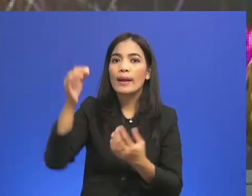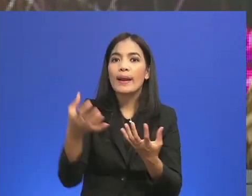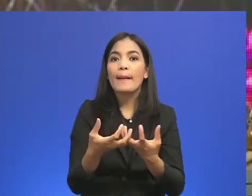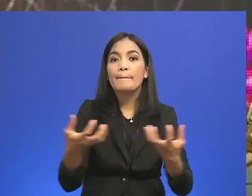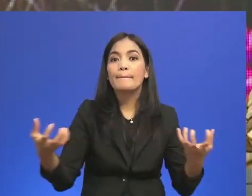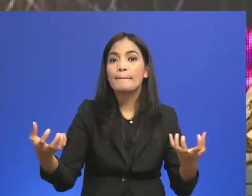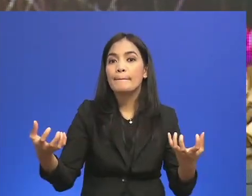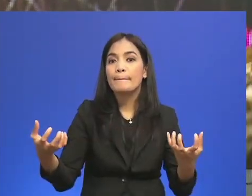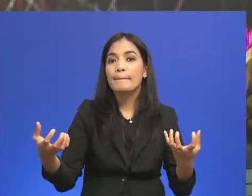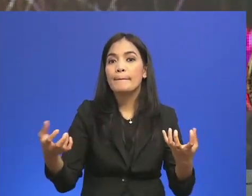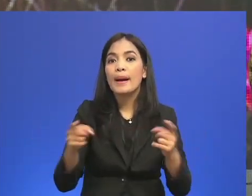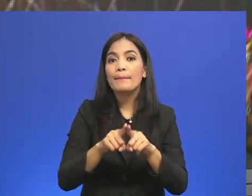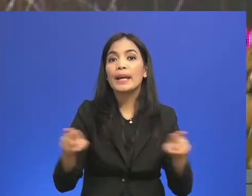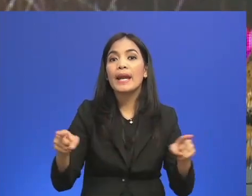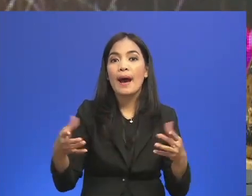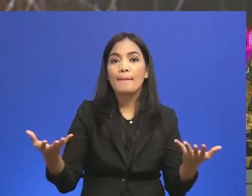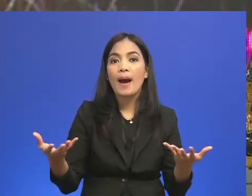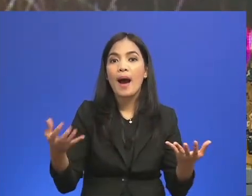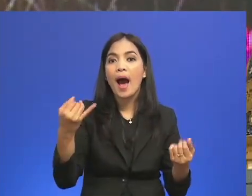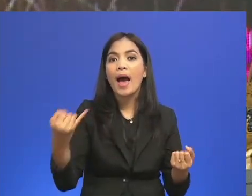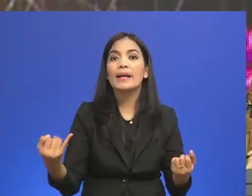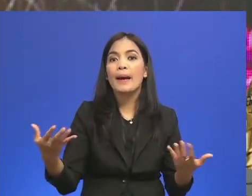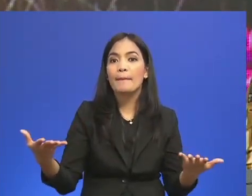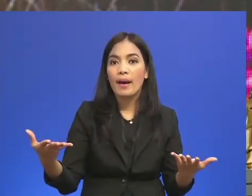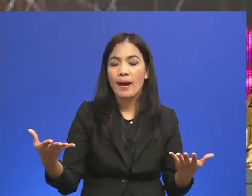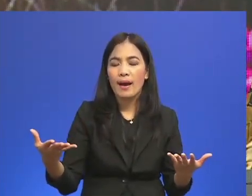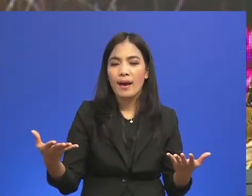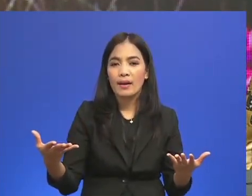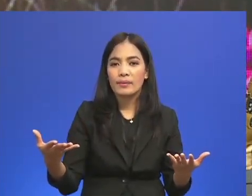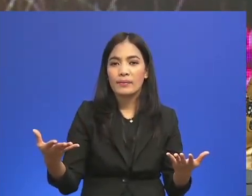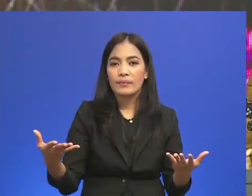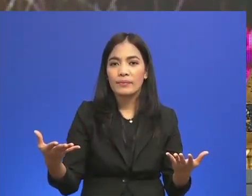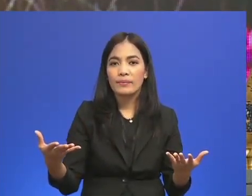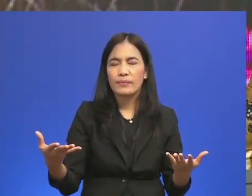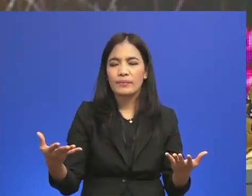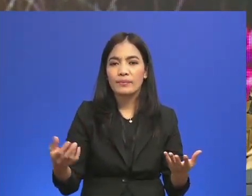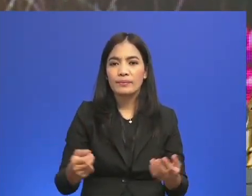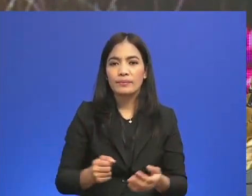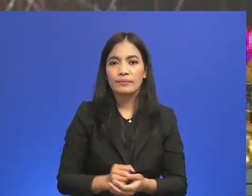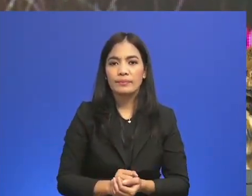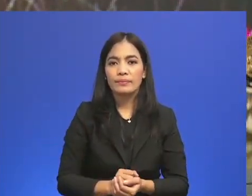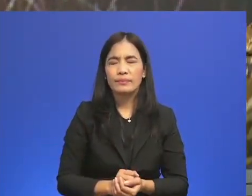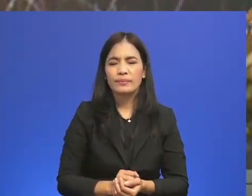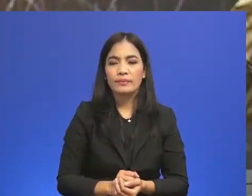Coba, akhirnya jadi apa nanti? Oh saudara,